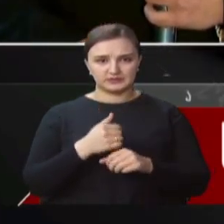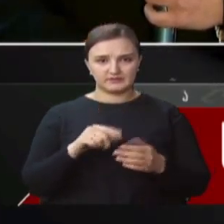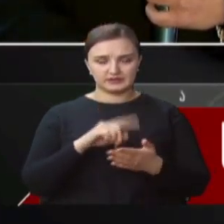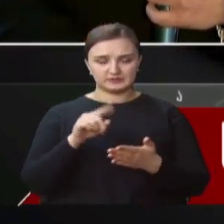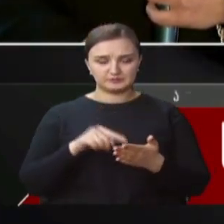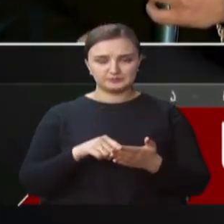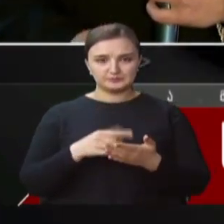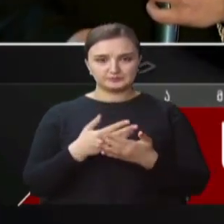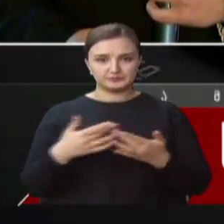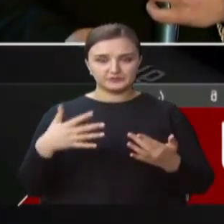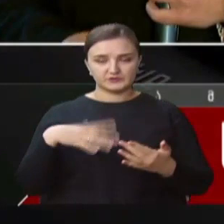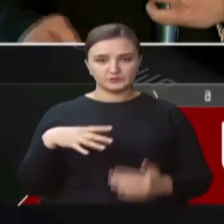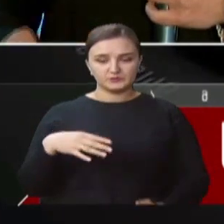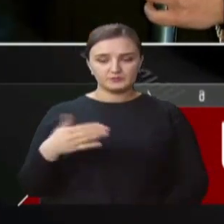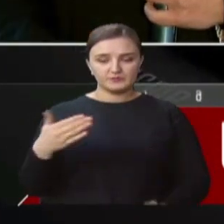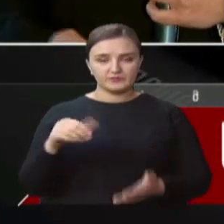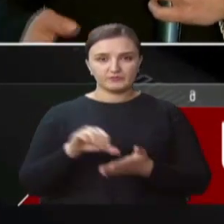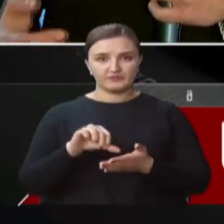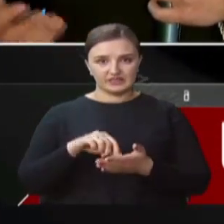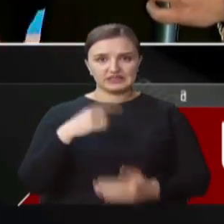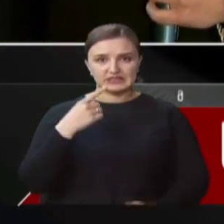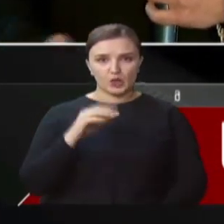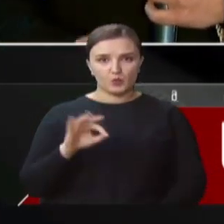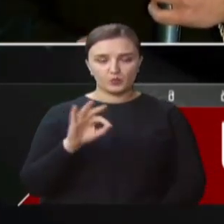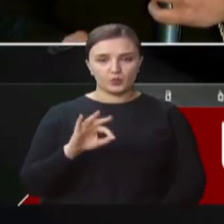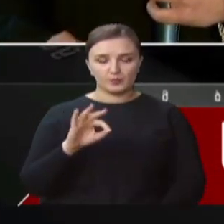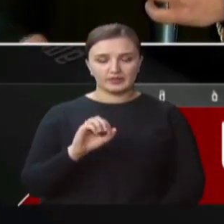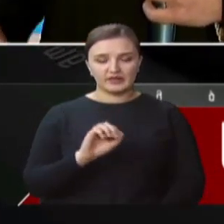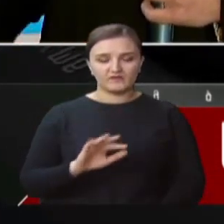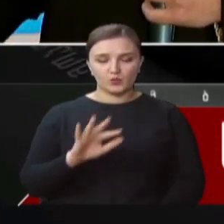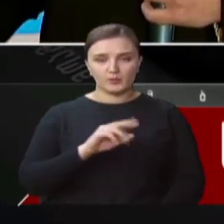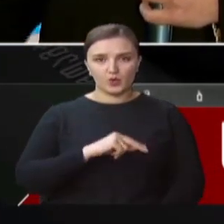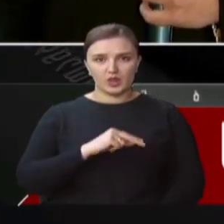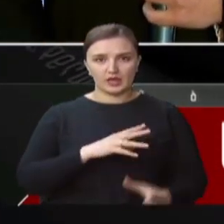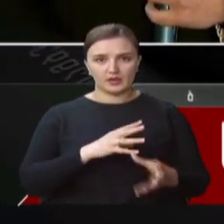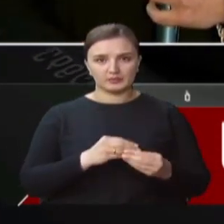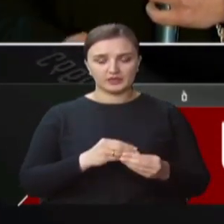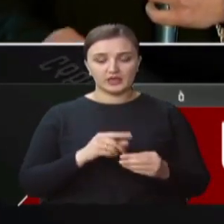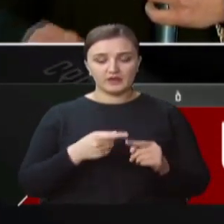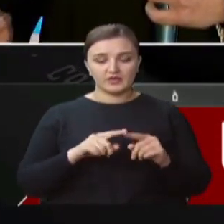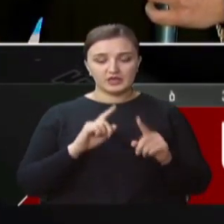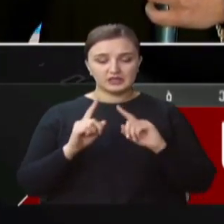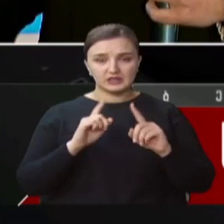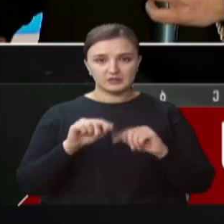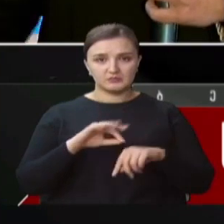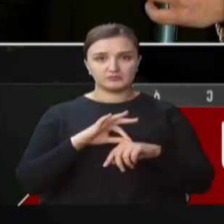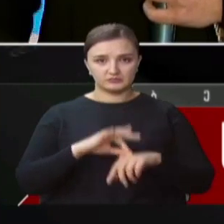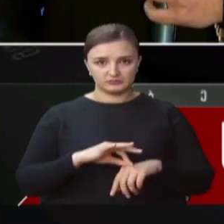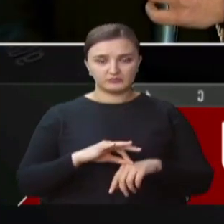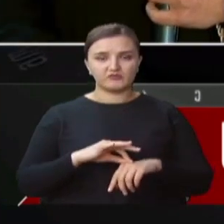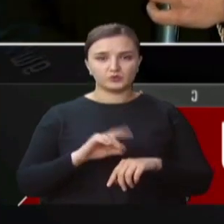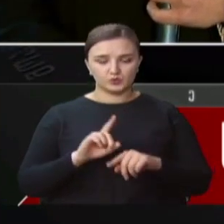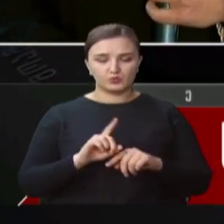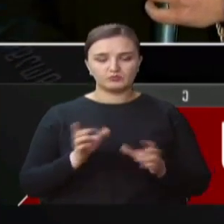რაზეც ქართული მხარის წარმომადგენლები საუბრობენ მათ ევროპელ კოლეგებთან, როგორც კომიტეტის ფარგლებში, ასევე დახურულ